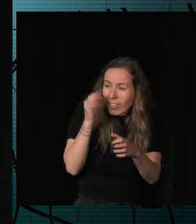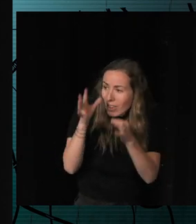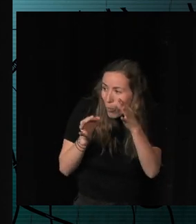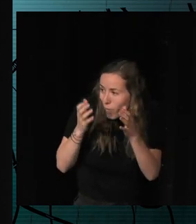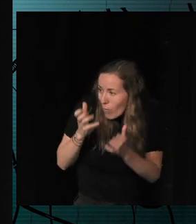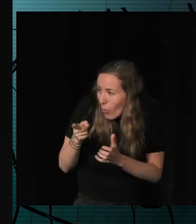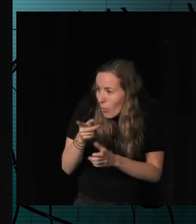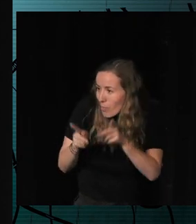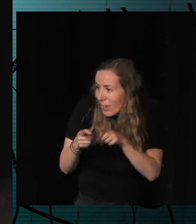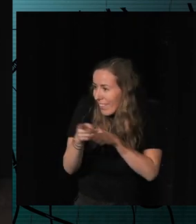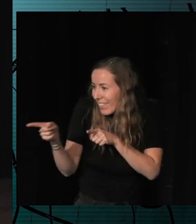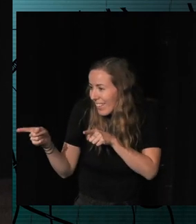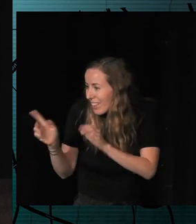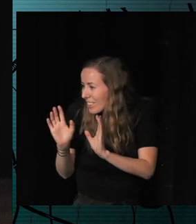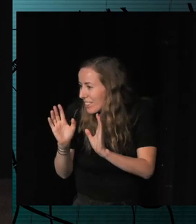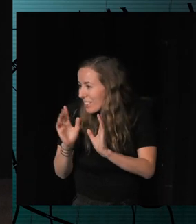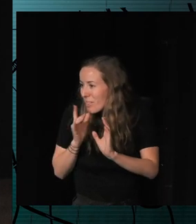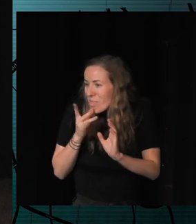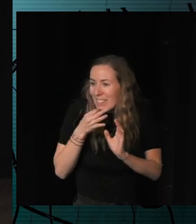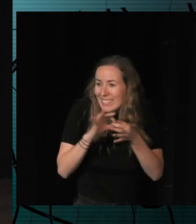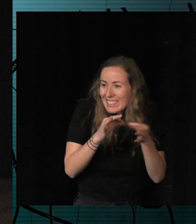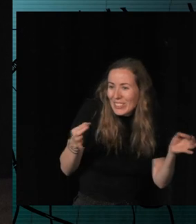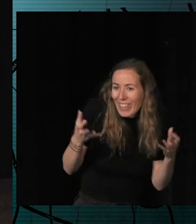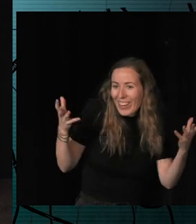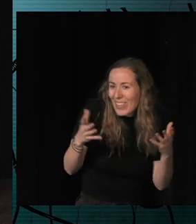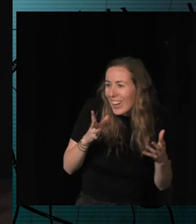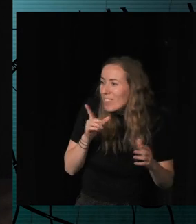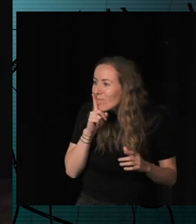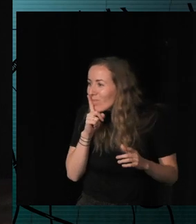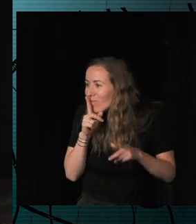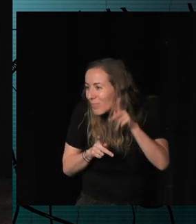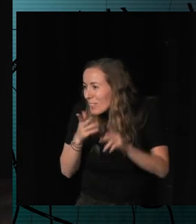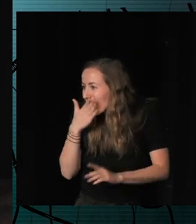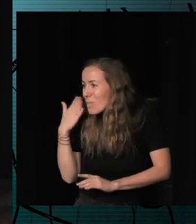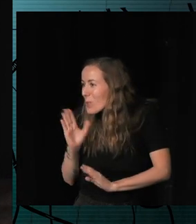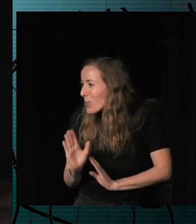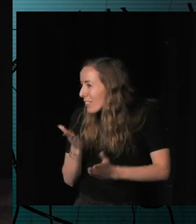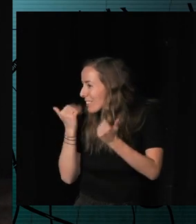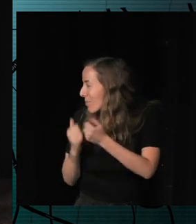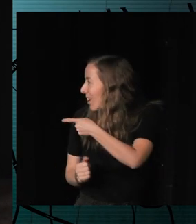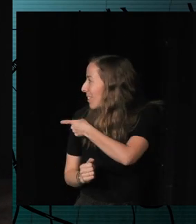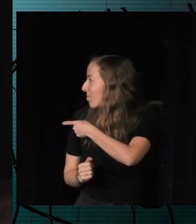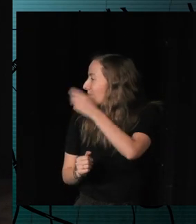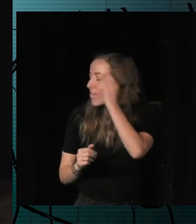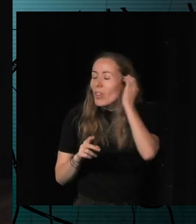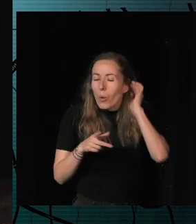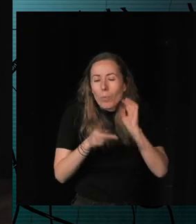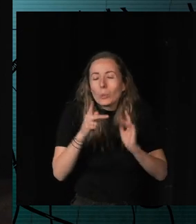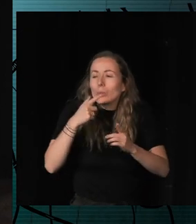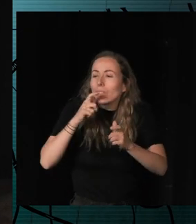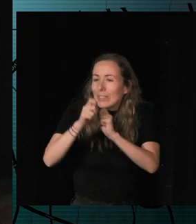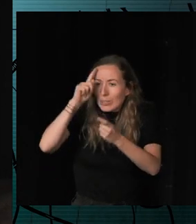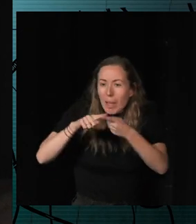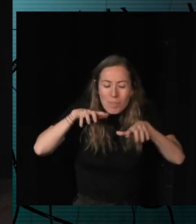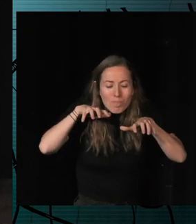est-ce que alors alors du coup non alors parlons on verra si on se dirige vers pyramided mais parlons des créatures des choix de